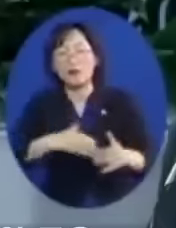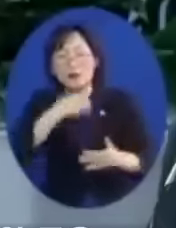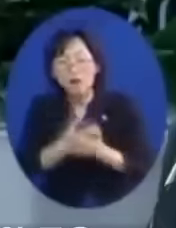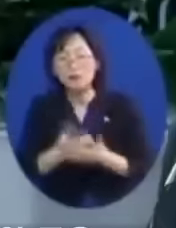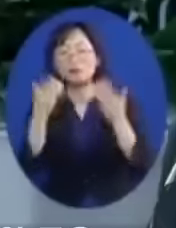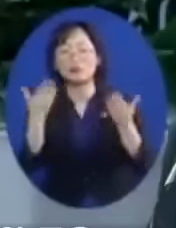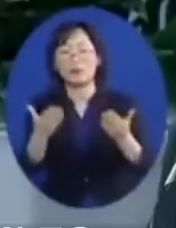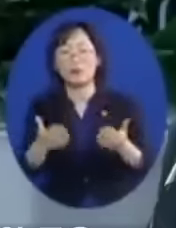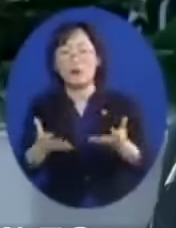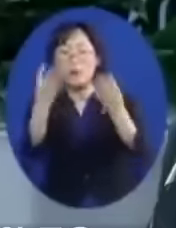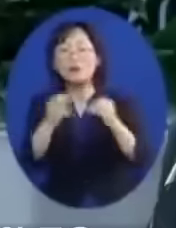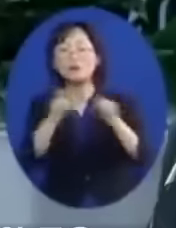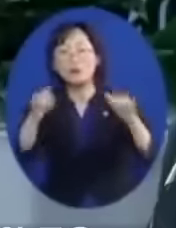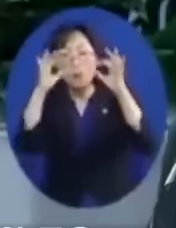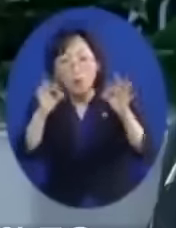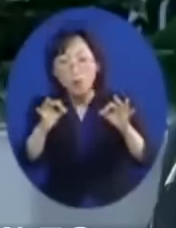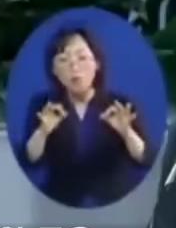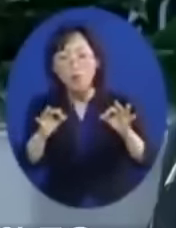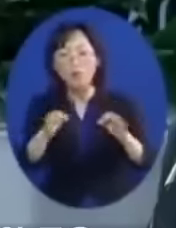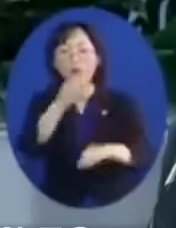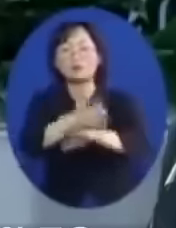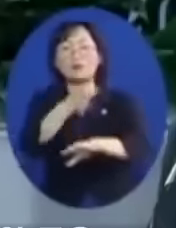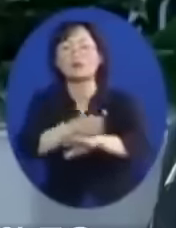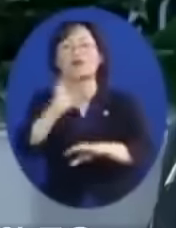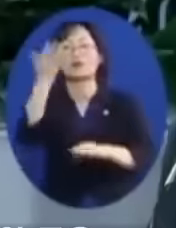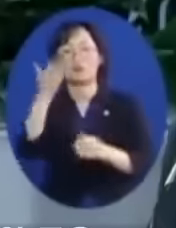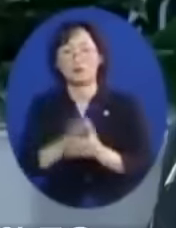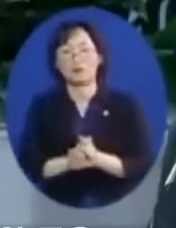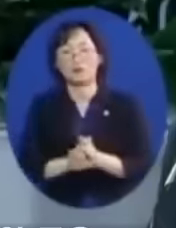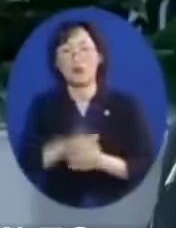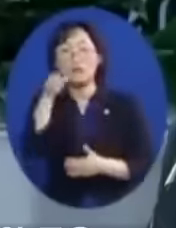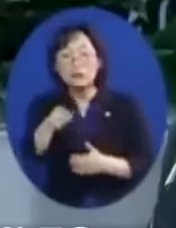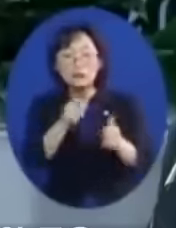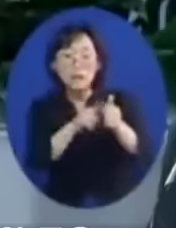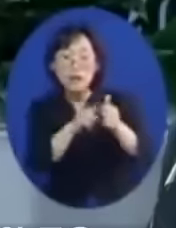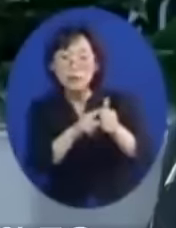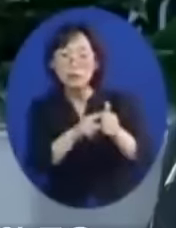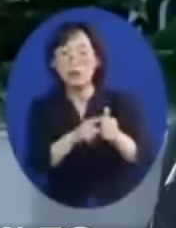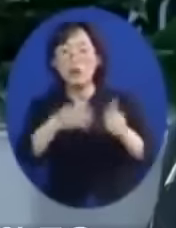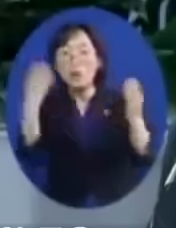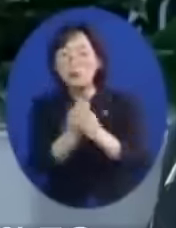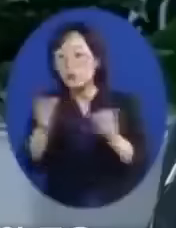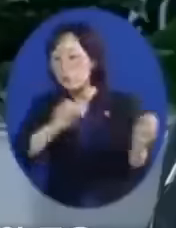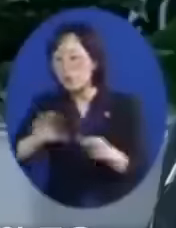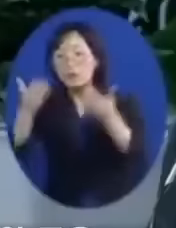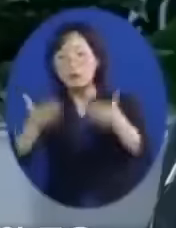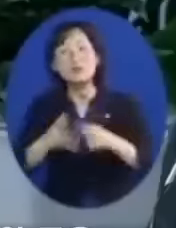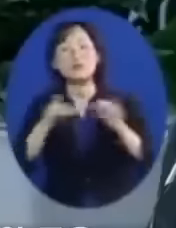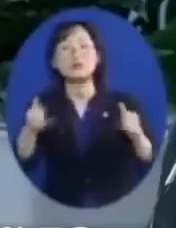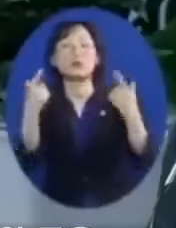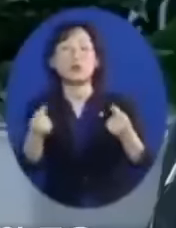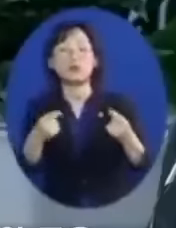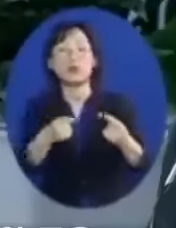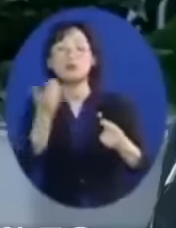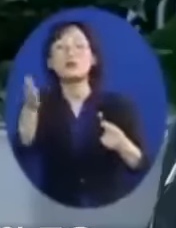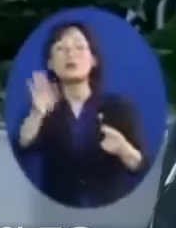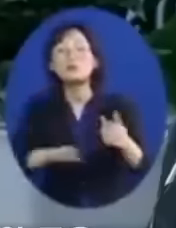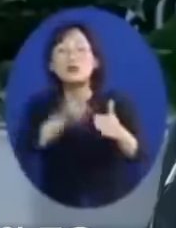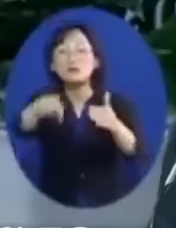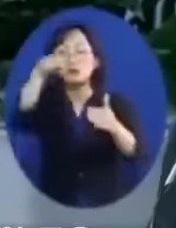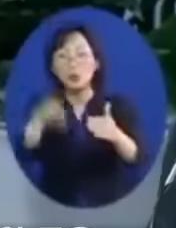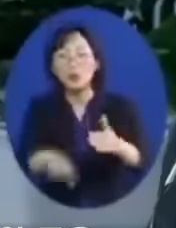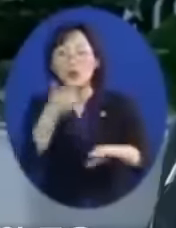감동을 주고 많은 사람이 그 작품을 사게 된 것입니다. 이 사람은 완전히 버림받은 사람인데 그 속에